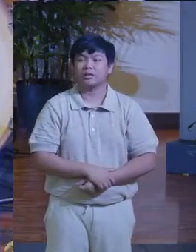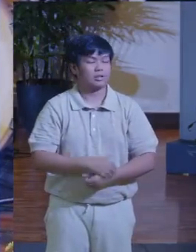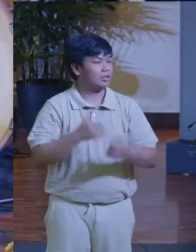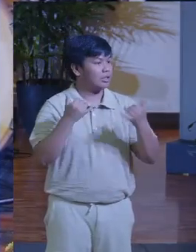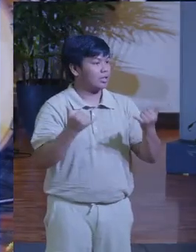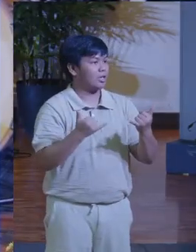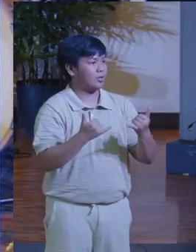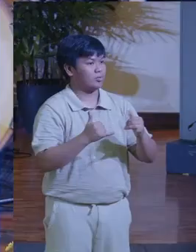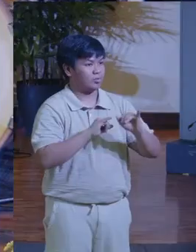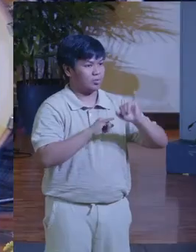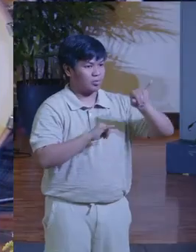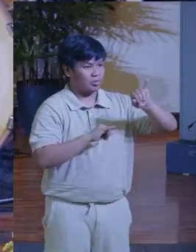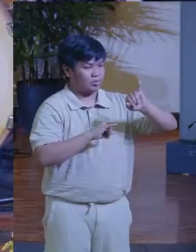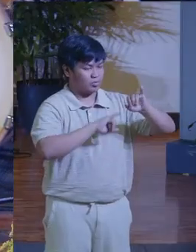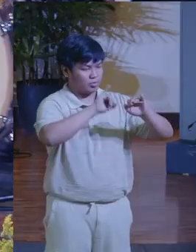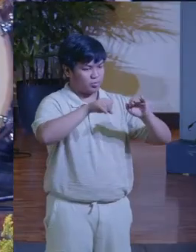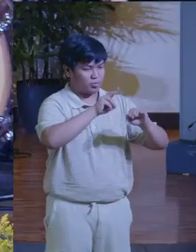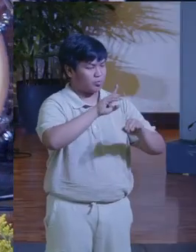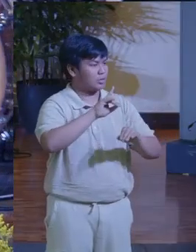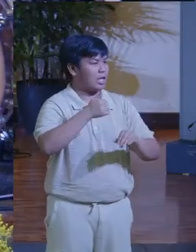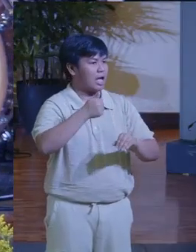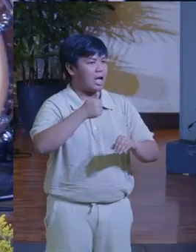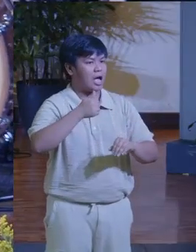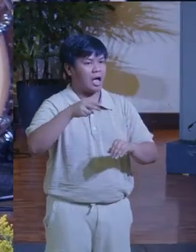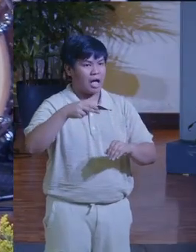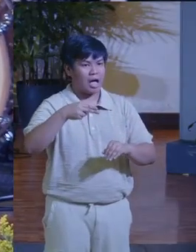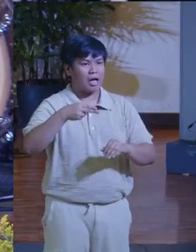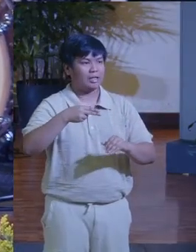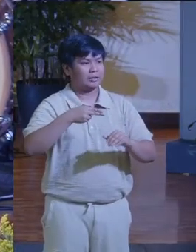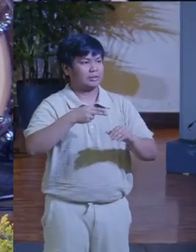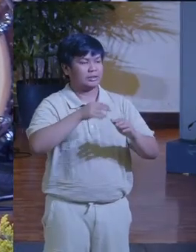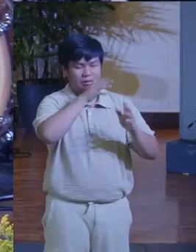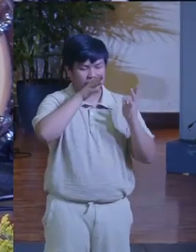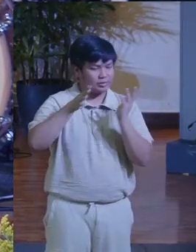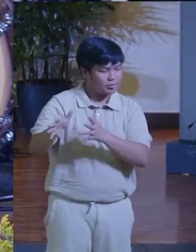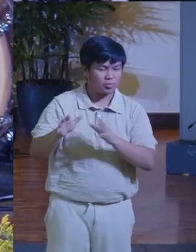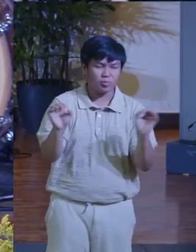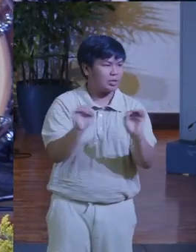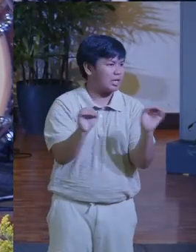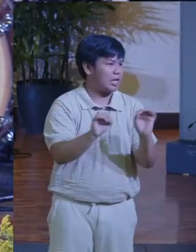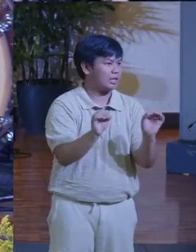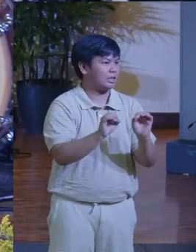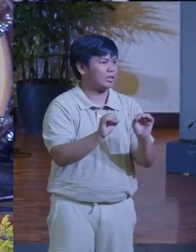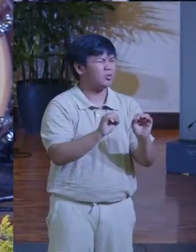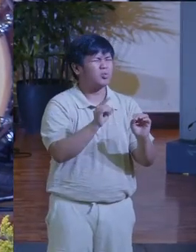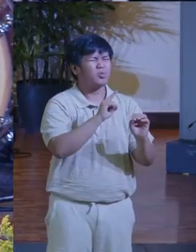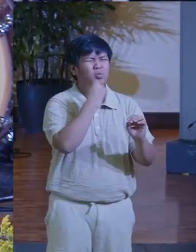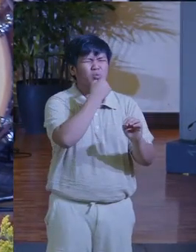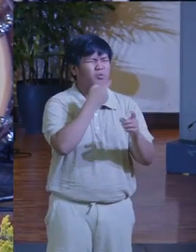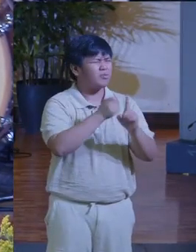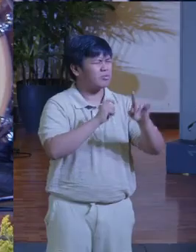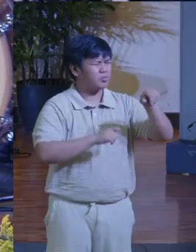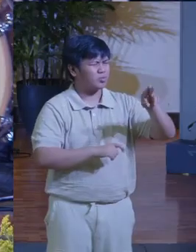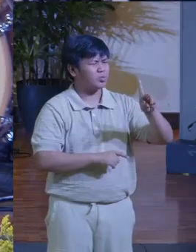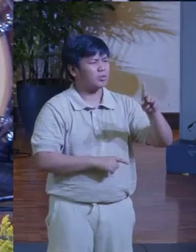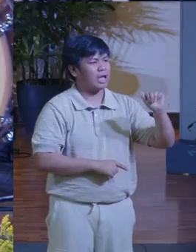from Judah. Sino po ang galing sa Judah? Si Jesus. Si